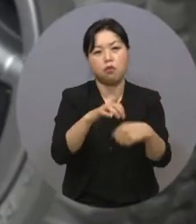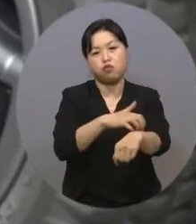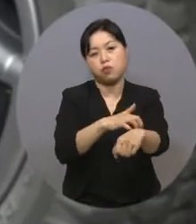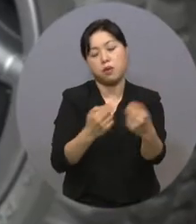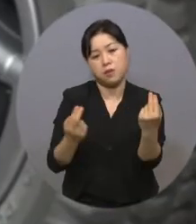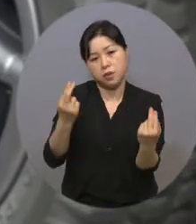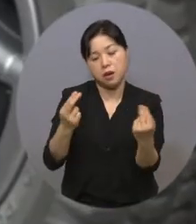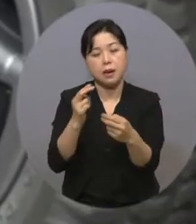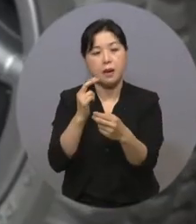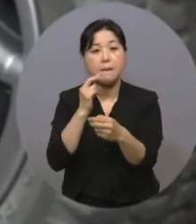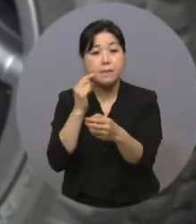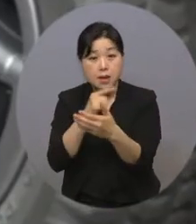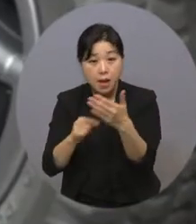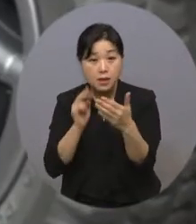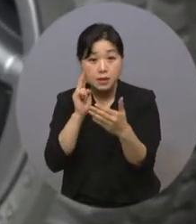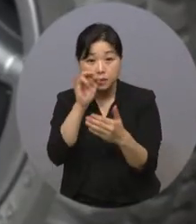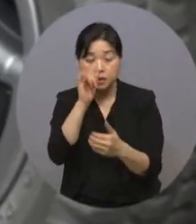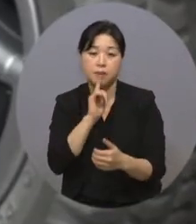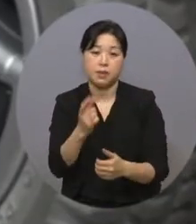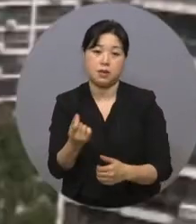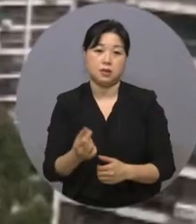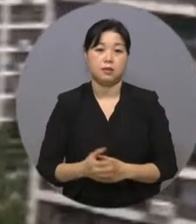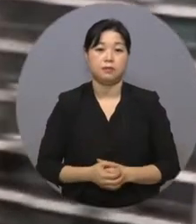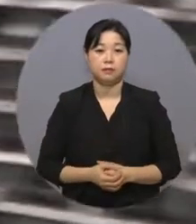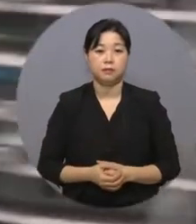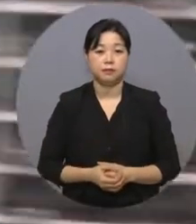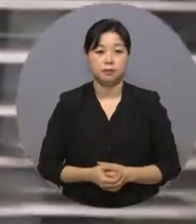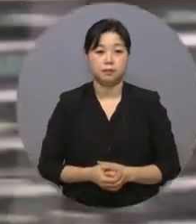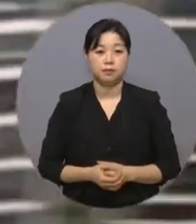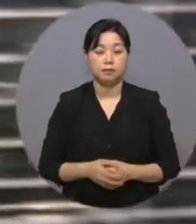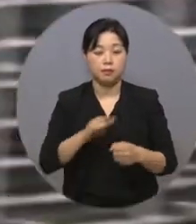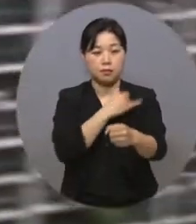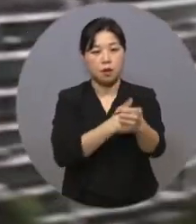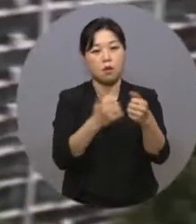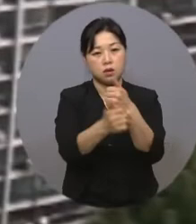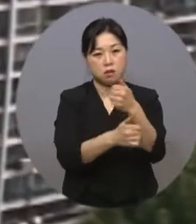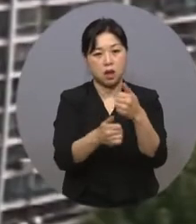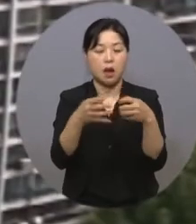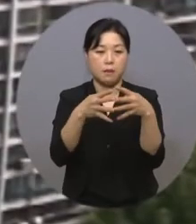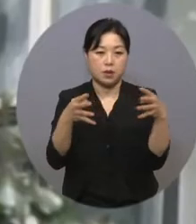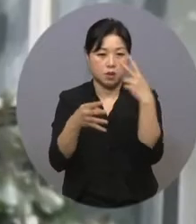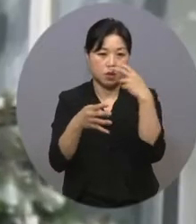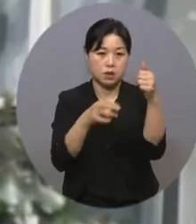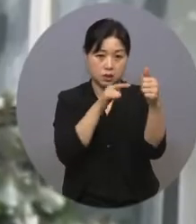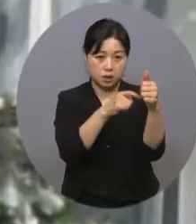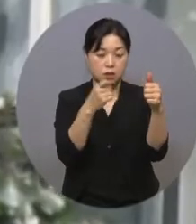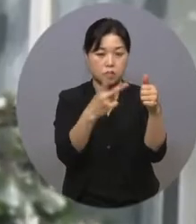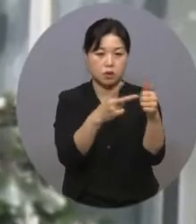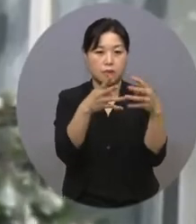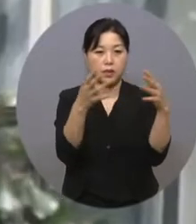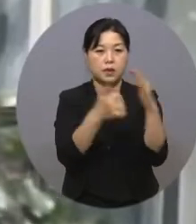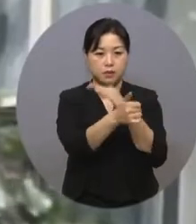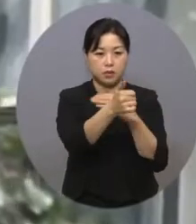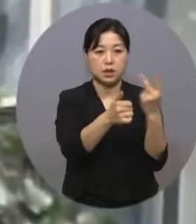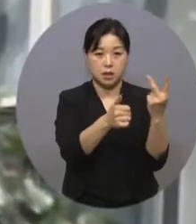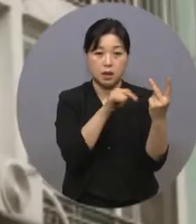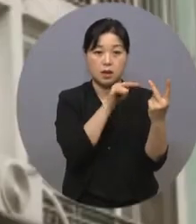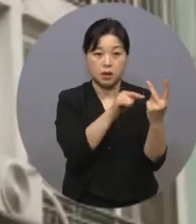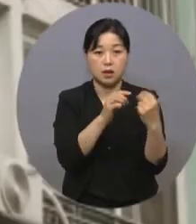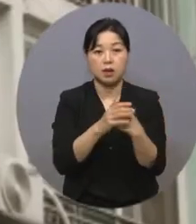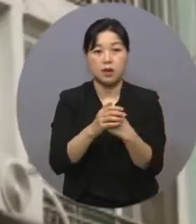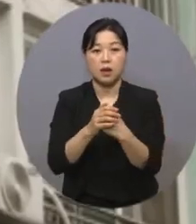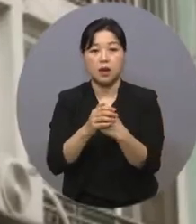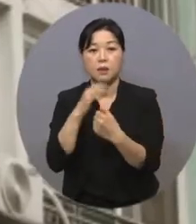피해 정도가 다르다는 설명입니다. 이에 인권위는 아파트 관리소장과 입주자 대표자에게 피해자